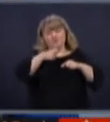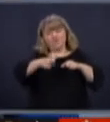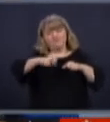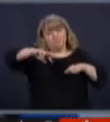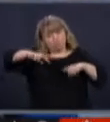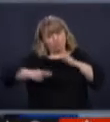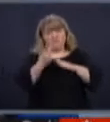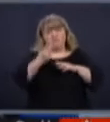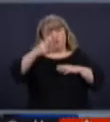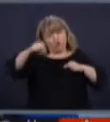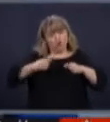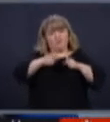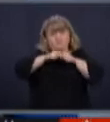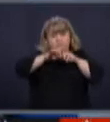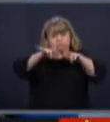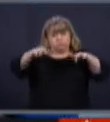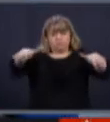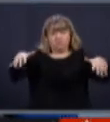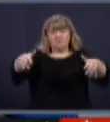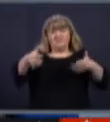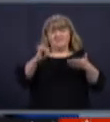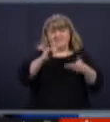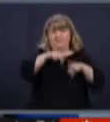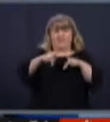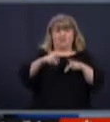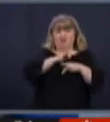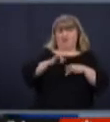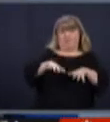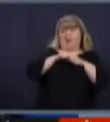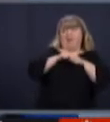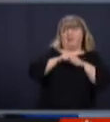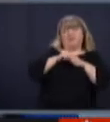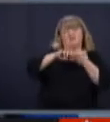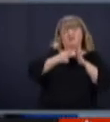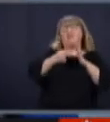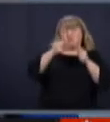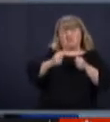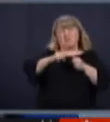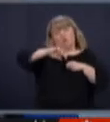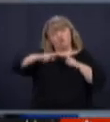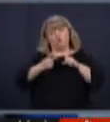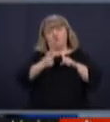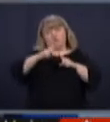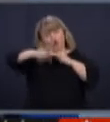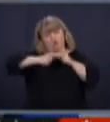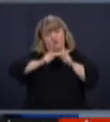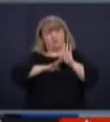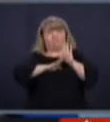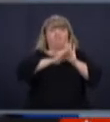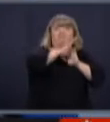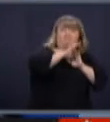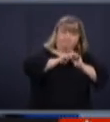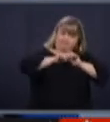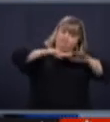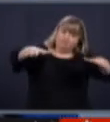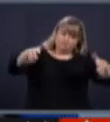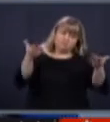où on n'a pas immunisé la majorité de la population. Mais qui sait? Les virus peuvent, des fois, nous apporter des